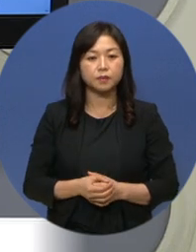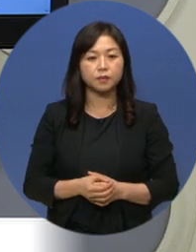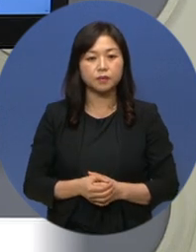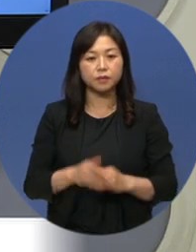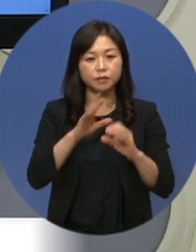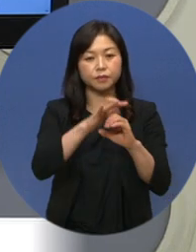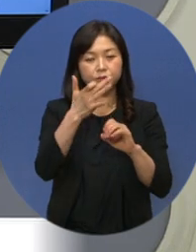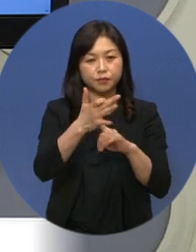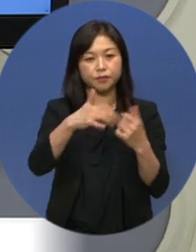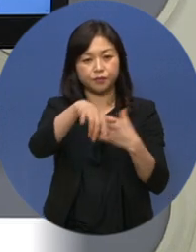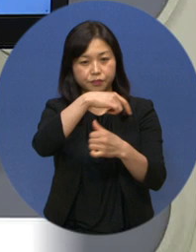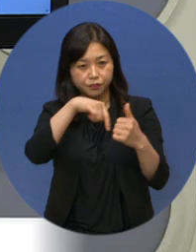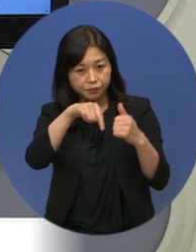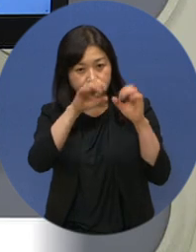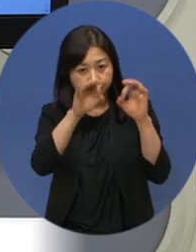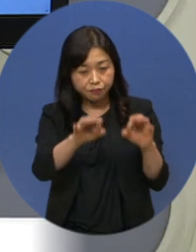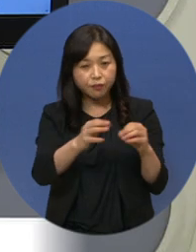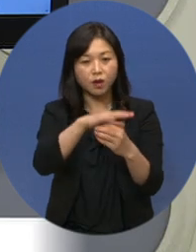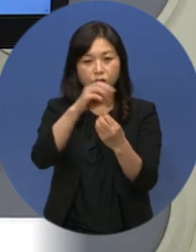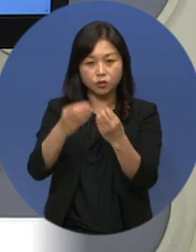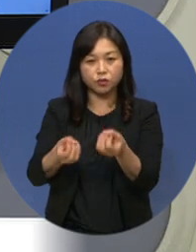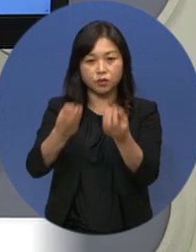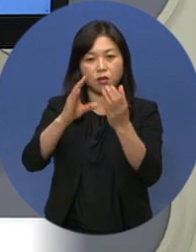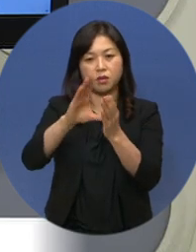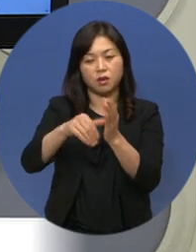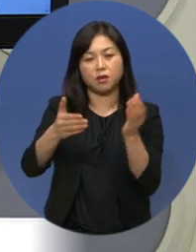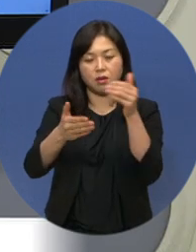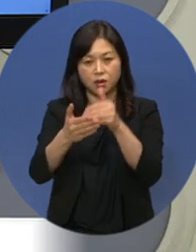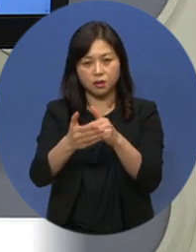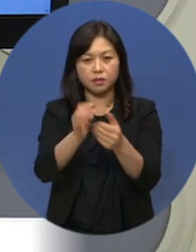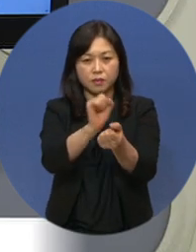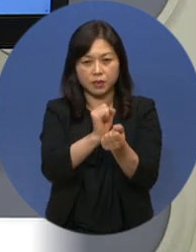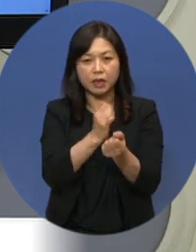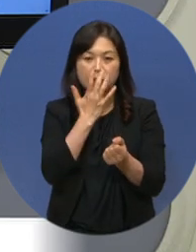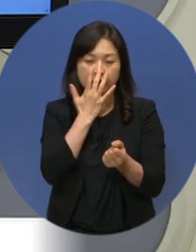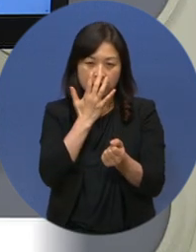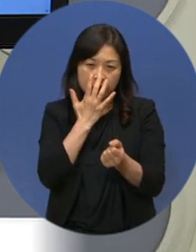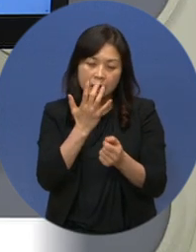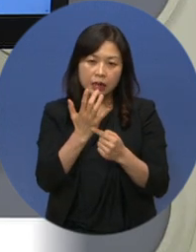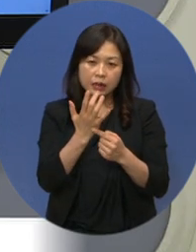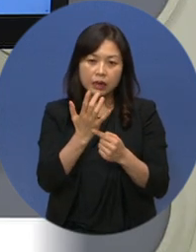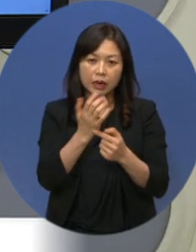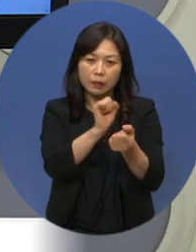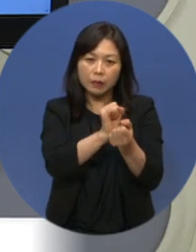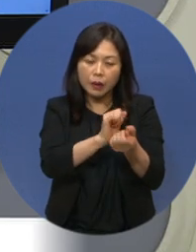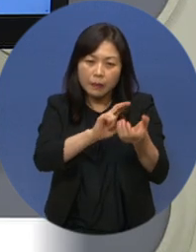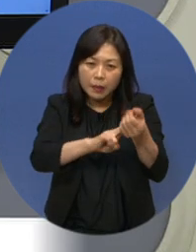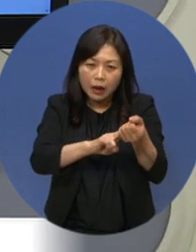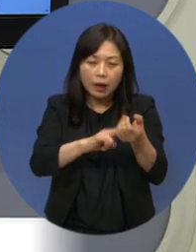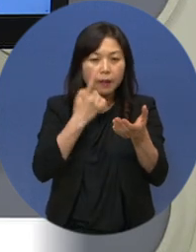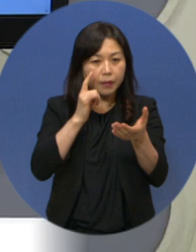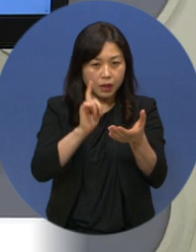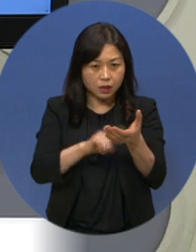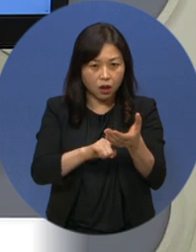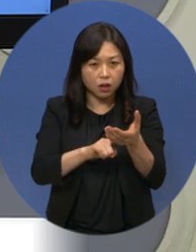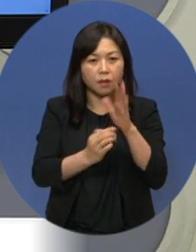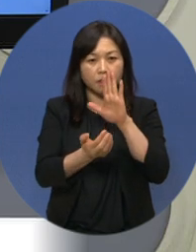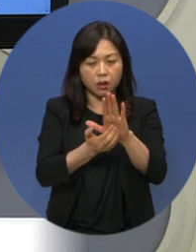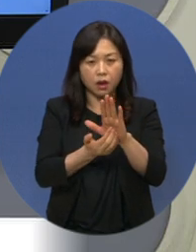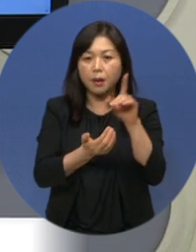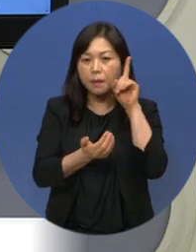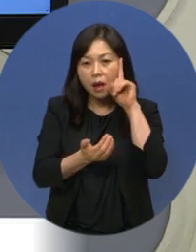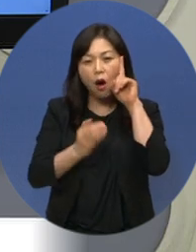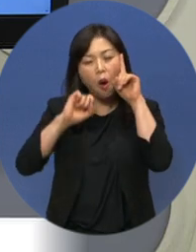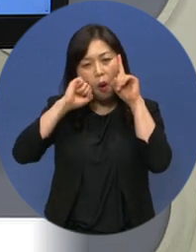콜은 알고 의 현재 추세로 는 추석 때 까지 뭐 증상과 잠복 감염을 완전히 통제하기 는 불가능할 것으로